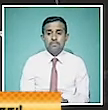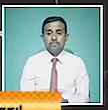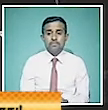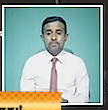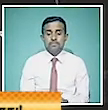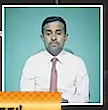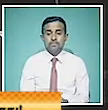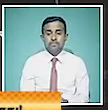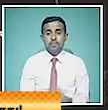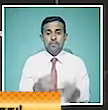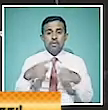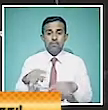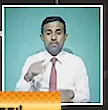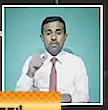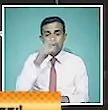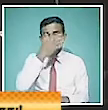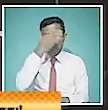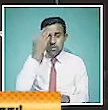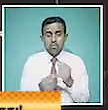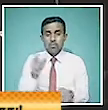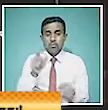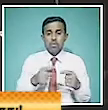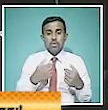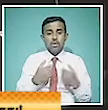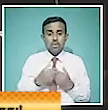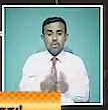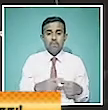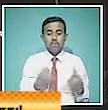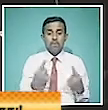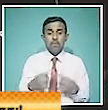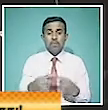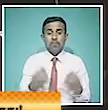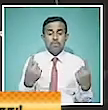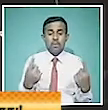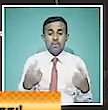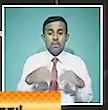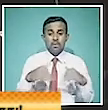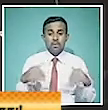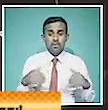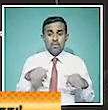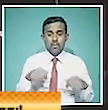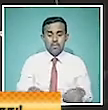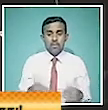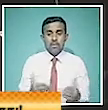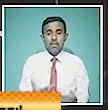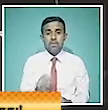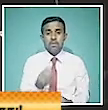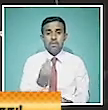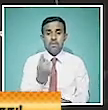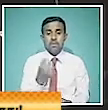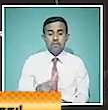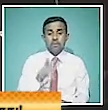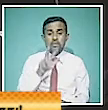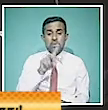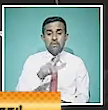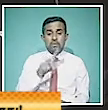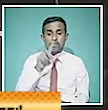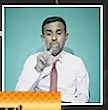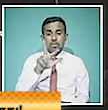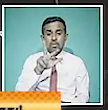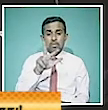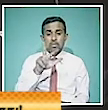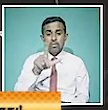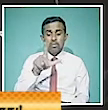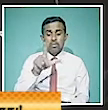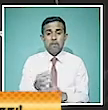அன்று இருந்தவர்களுக்கு எதிராக ஐக்கிய தேசிய கட்சியில் பிரேமதாஸ் அவர்கள் அன்று அந்த 87 ஆண்டைய கெசட் நோட்டிபிகேஷன் மூலம் நான்கு